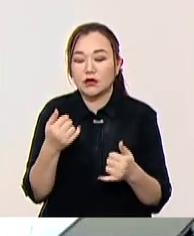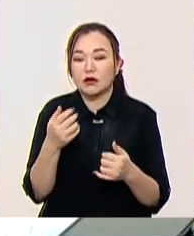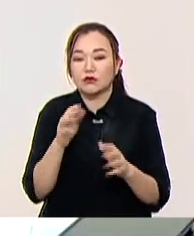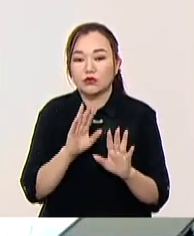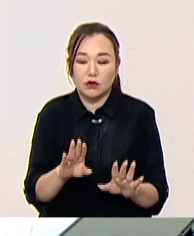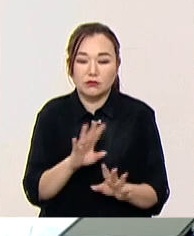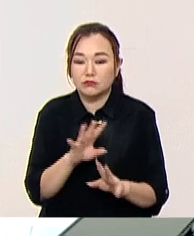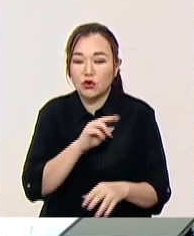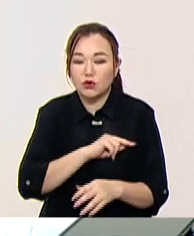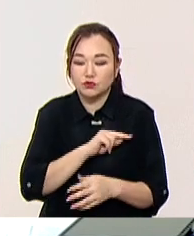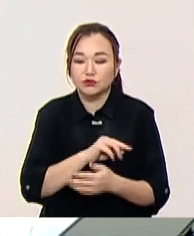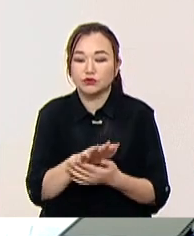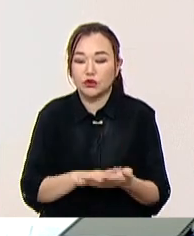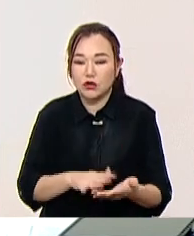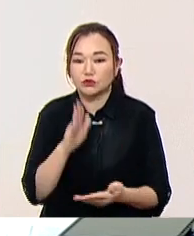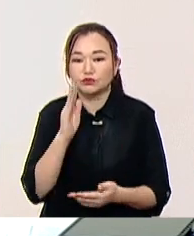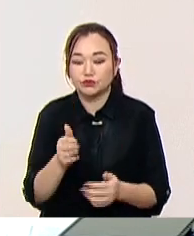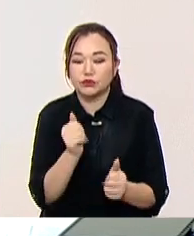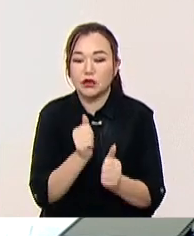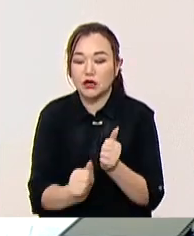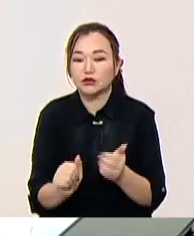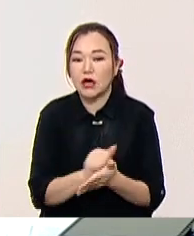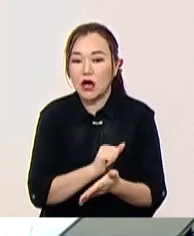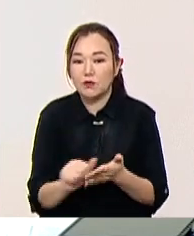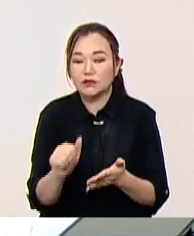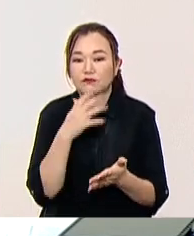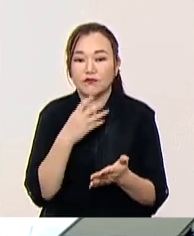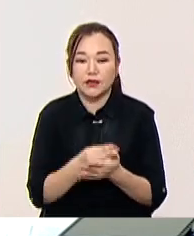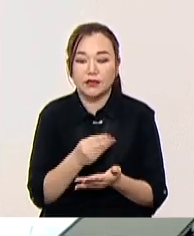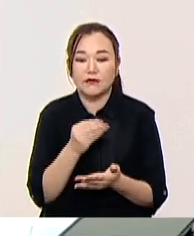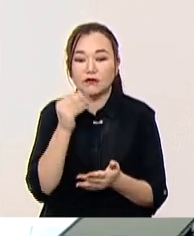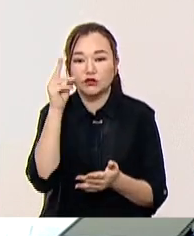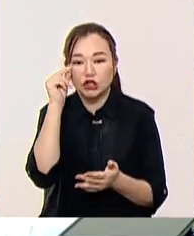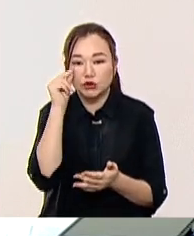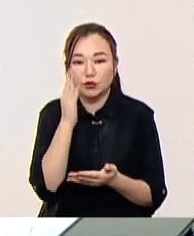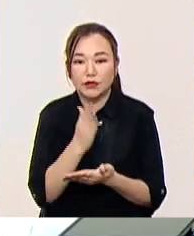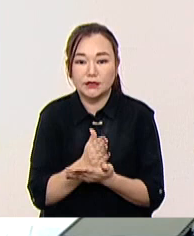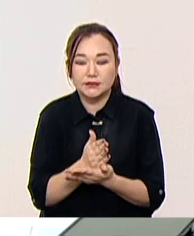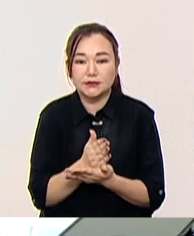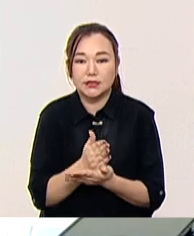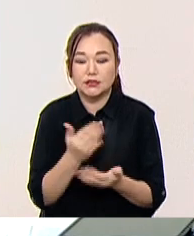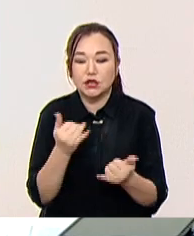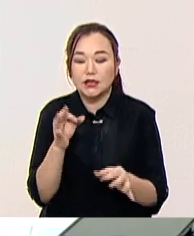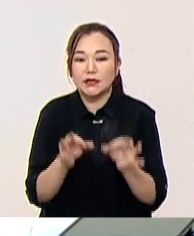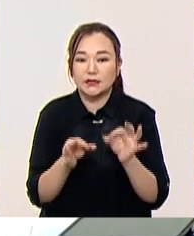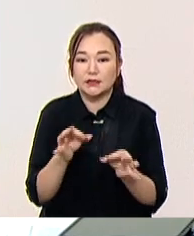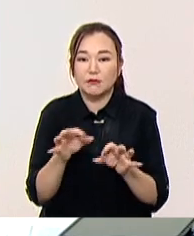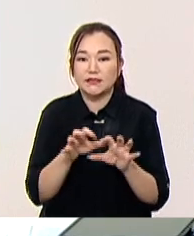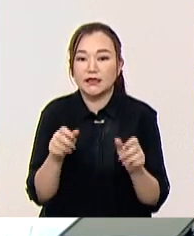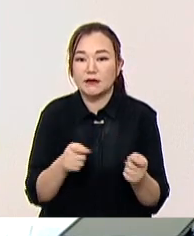бойынша жұмыс жасап жатыр ауылда. Өйткені әр құжаттың өзінің жаңағы несі бар, мерзімі бар. Қазір Әділет